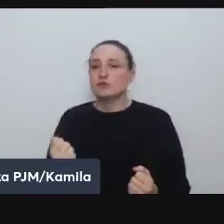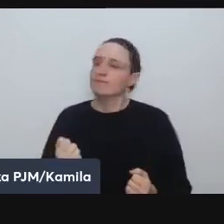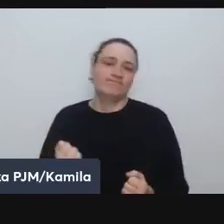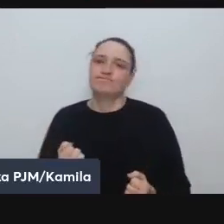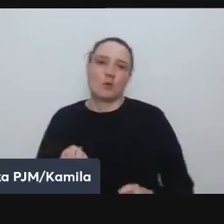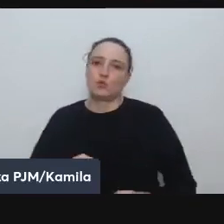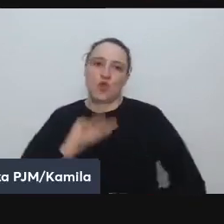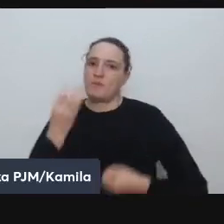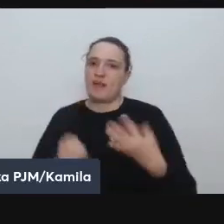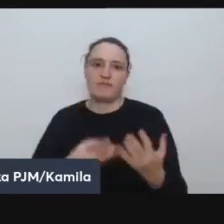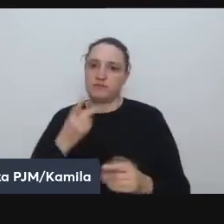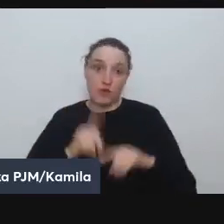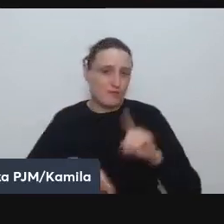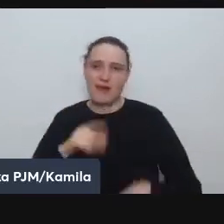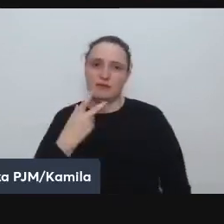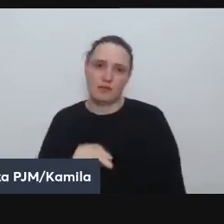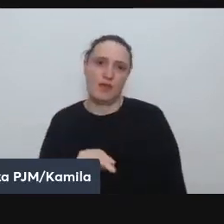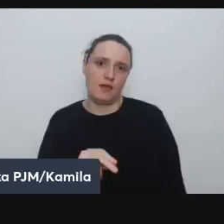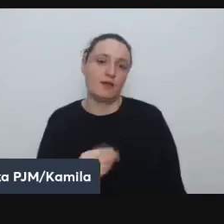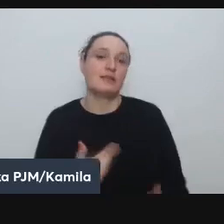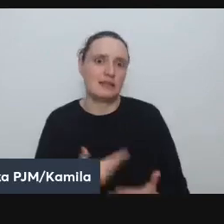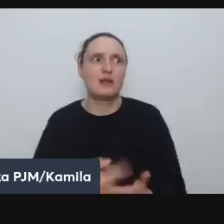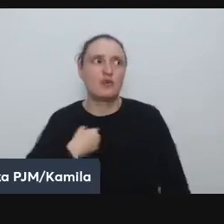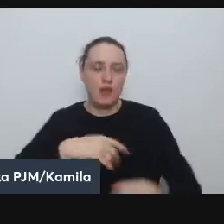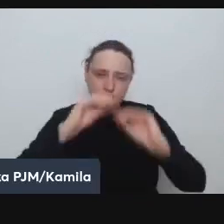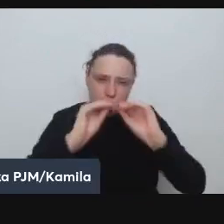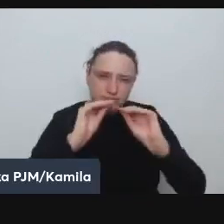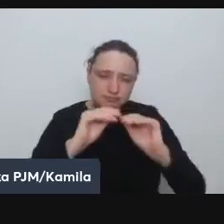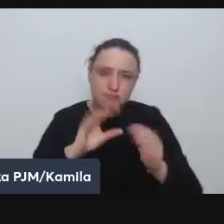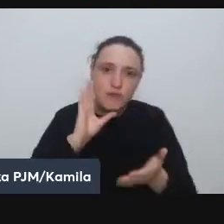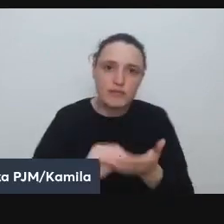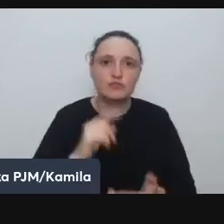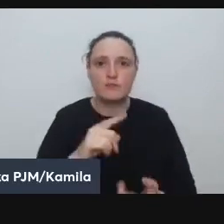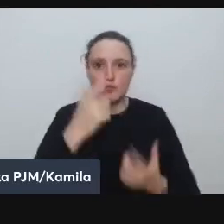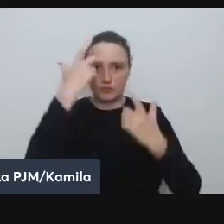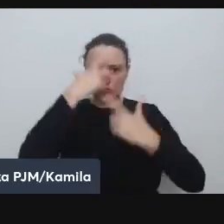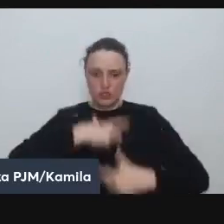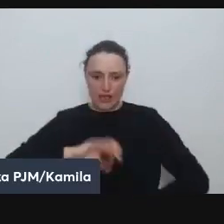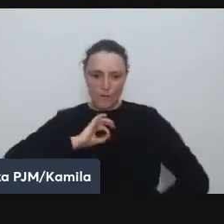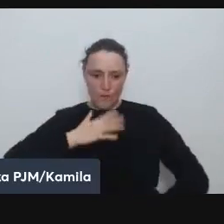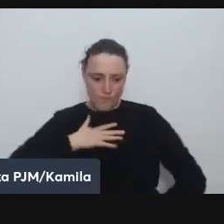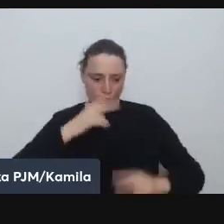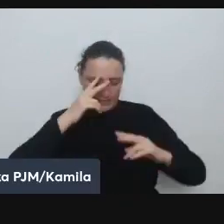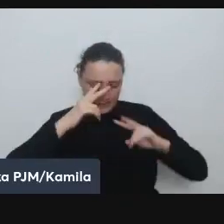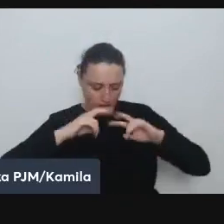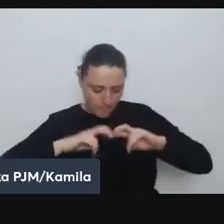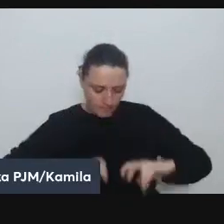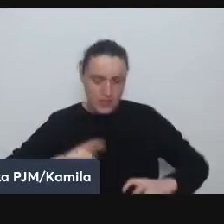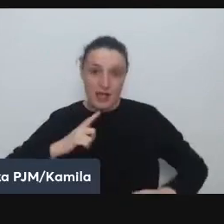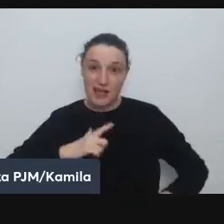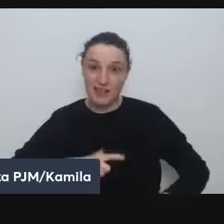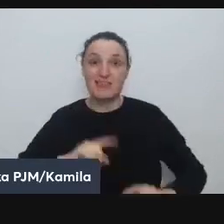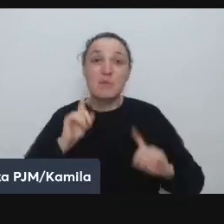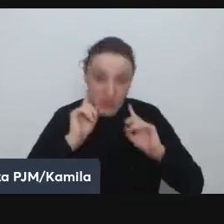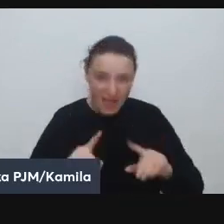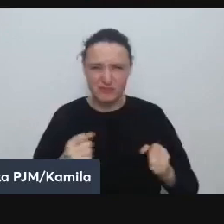bardzo mocno chcę tak wkładać w te młode głowy, żeby słuchać tego swojego ciała i jeżeli coś zaczyna nam sprawiać bardzo taką naprawdę trudność